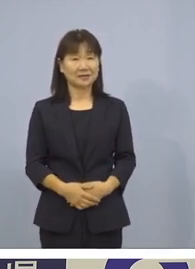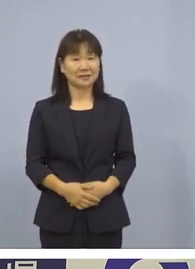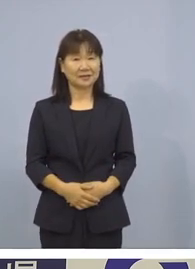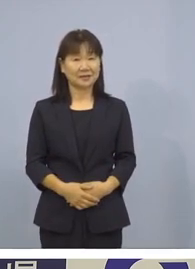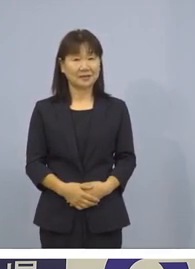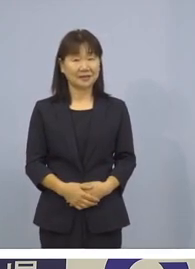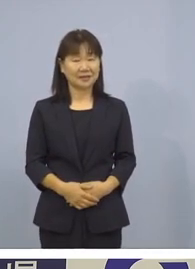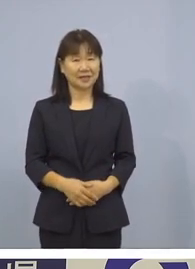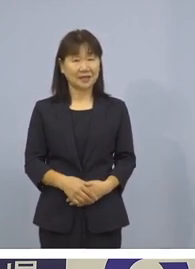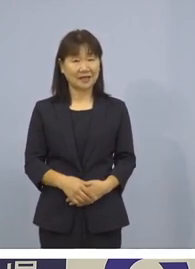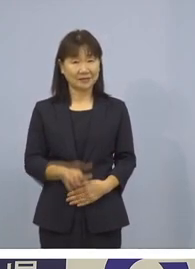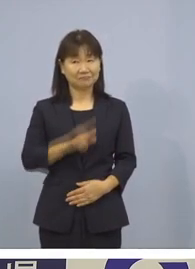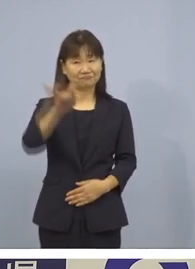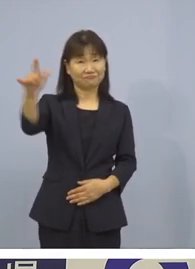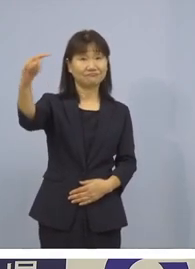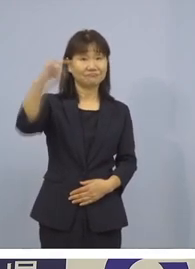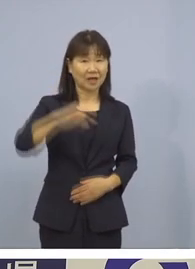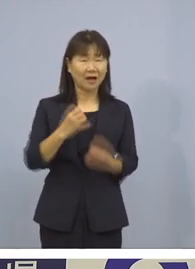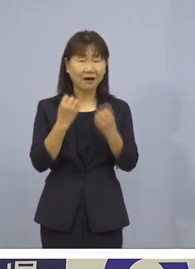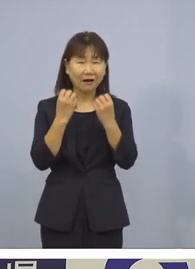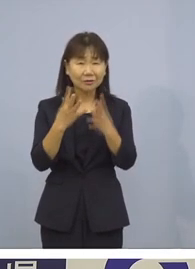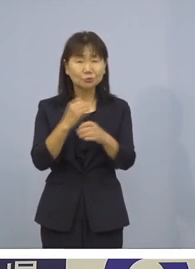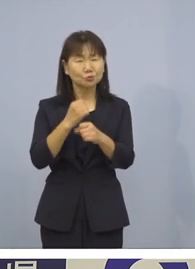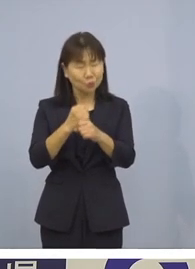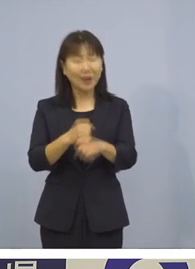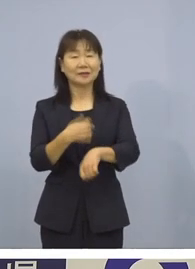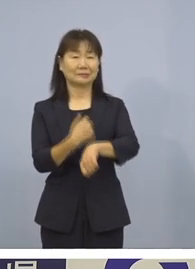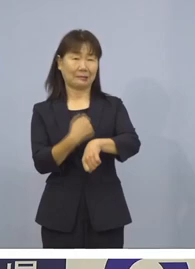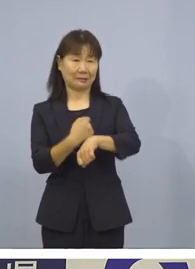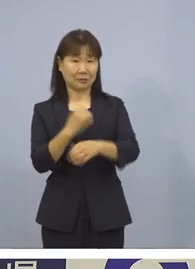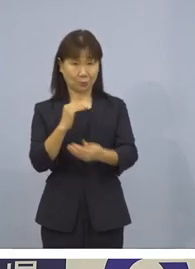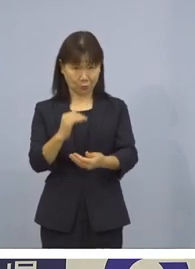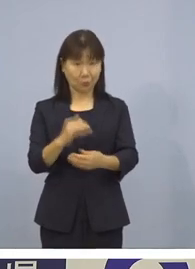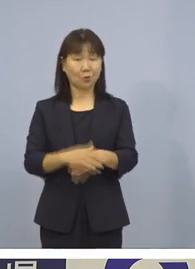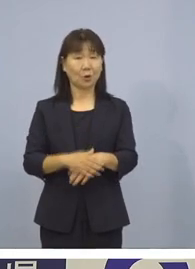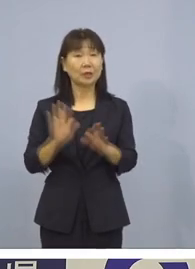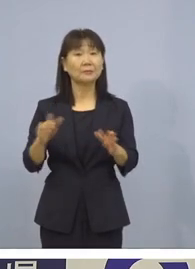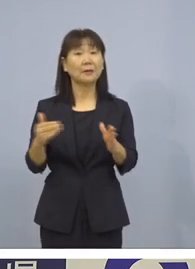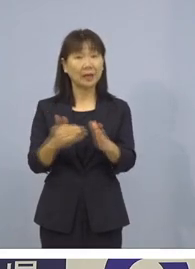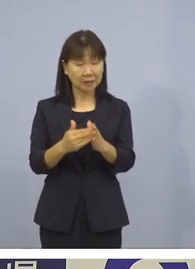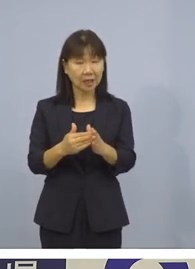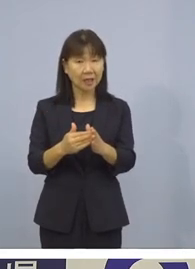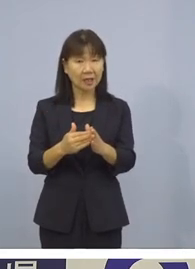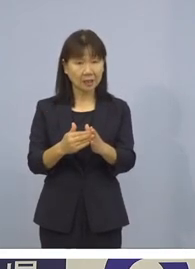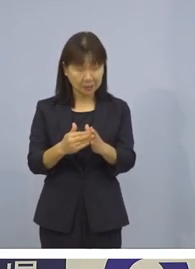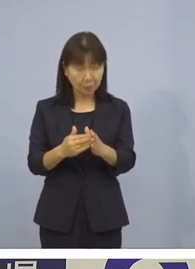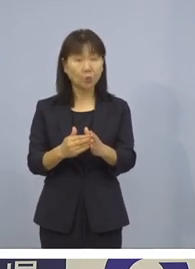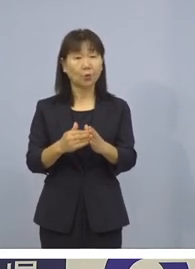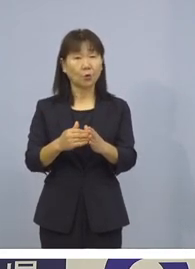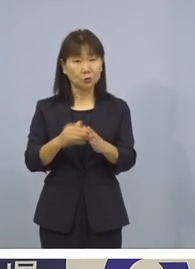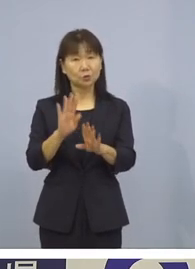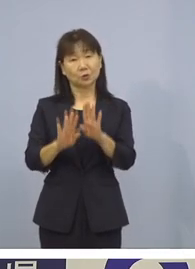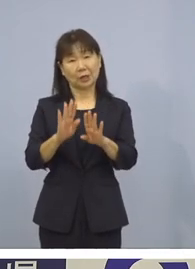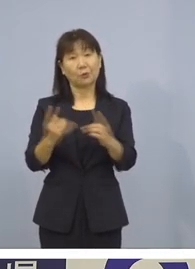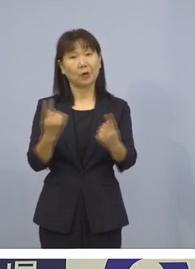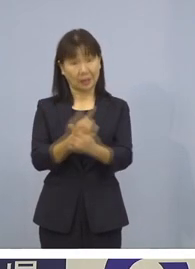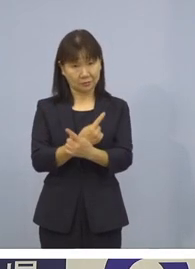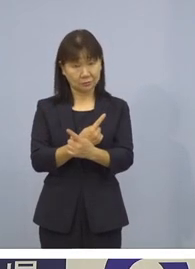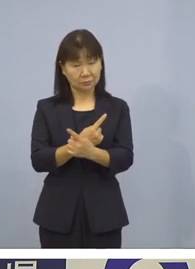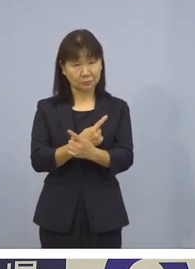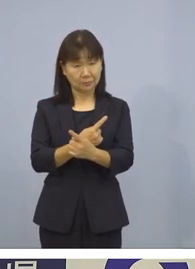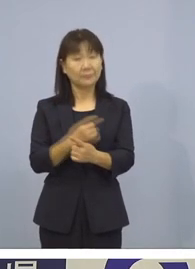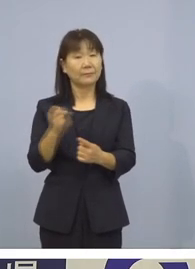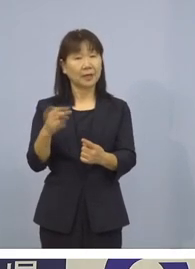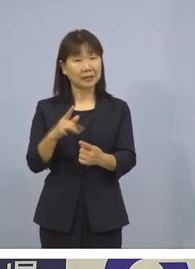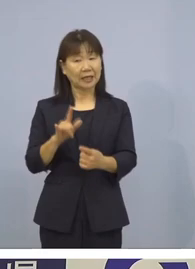路線が新しくなるっていうのはこれも大変なことなんですよ。今まである路線を変えるっていうことですから、もしくは飛行機を調